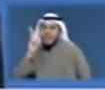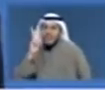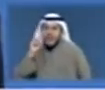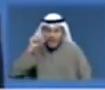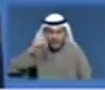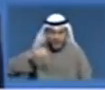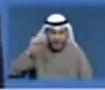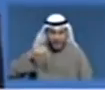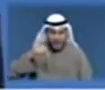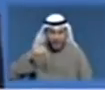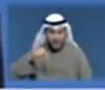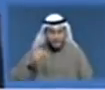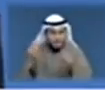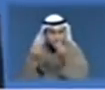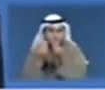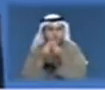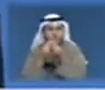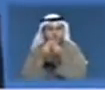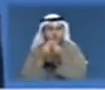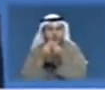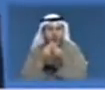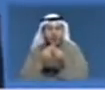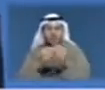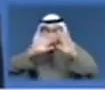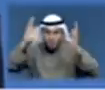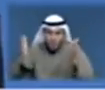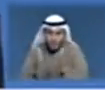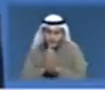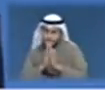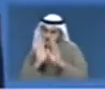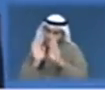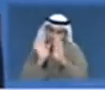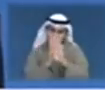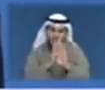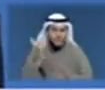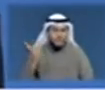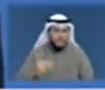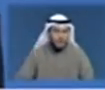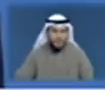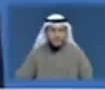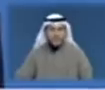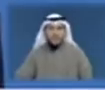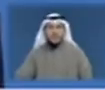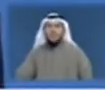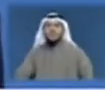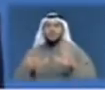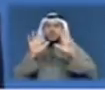الماضية، استطاعت خلالها جمع تعهدات تجاوزت